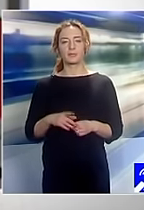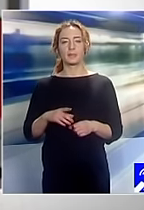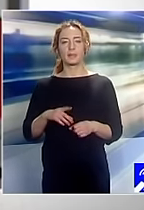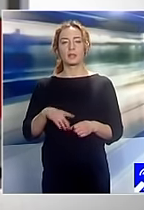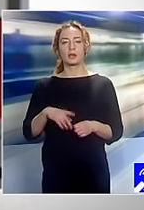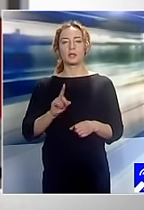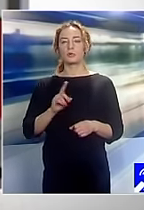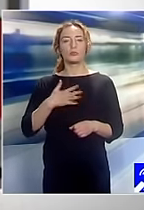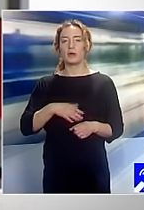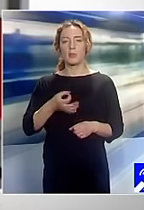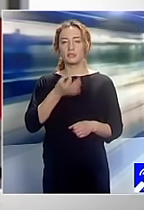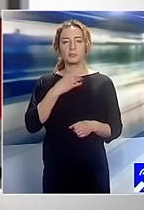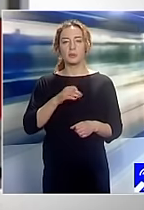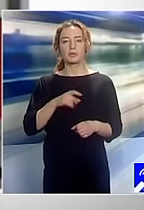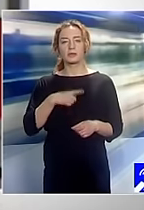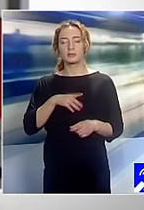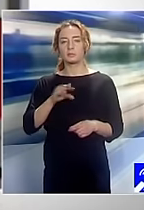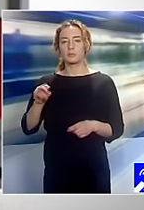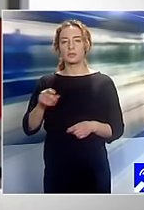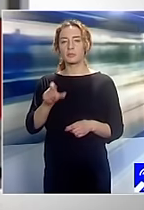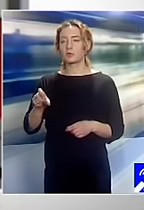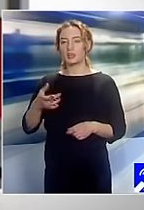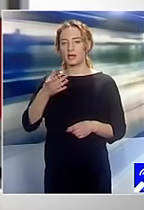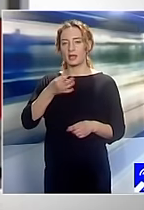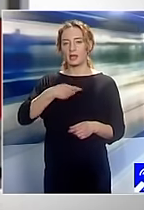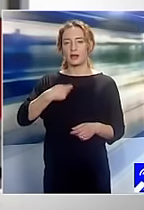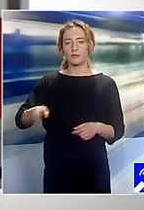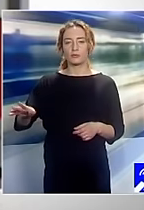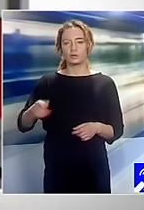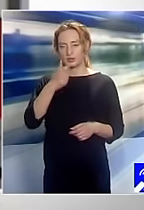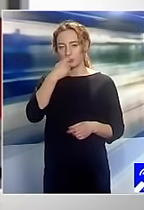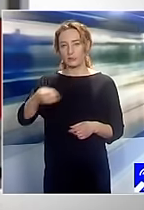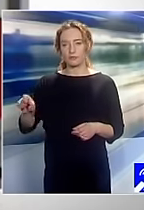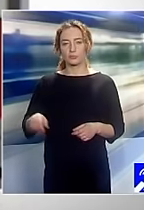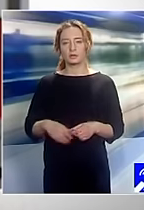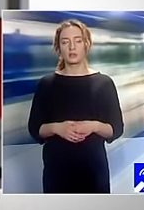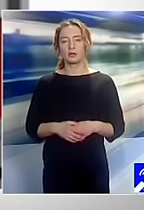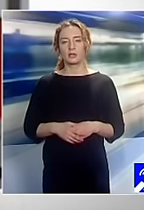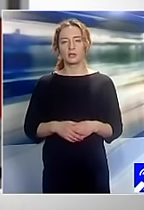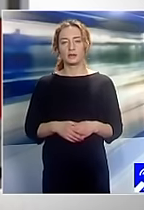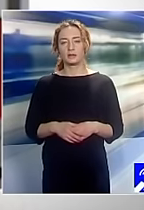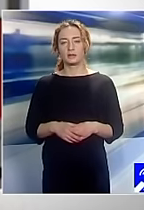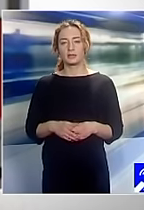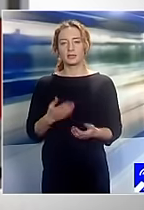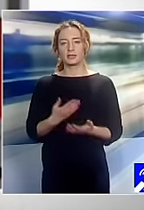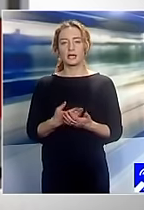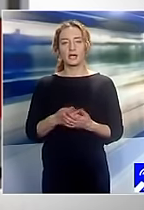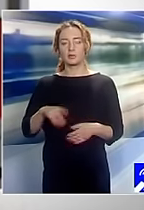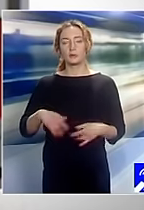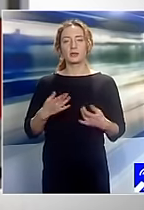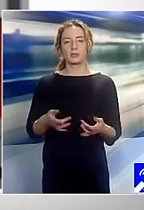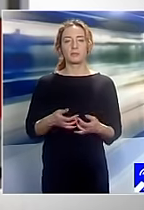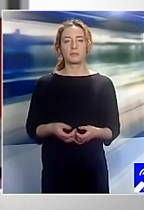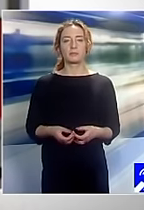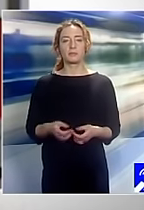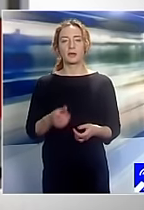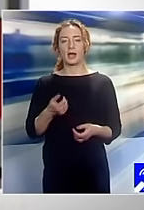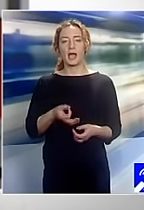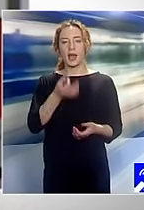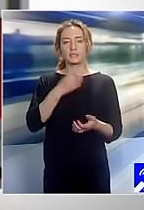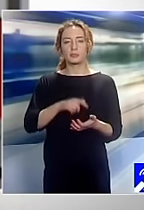vreau antibiotic. Eu mă bucur, deci oamenii spun, domnule, nu vreau antibiotic. Și atunci pentru viroze nu le dăm antibiotice pentru că nu au efect. Le